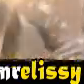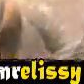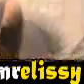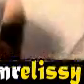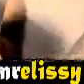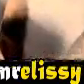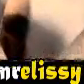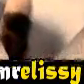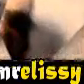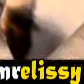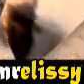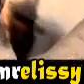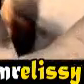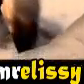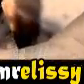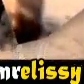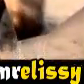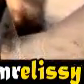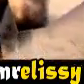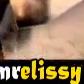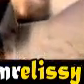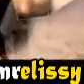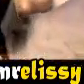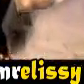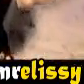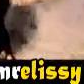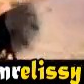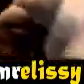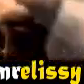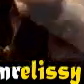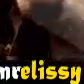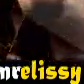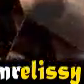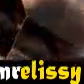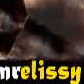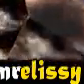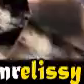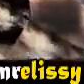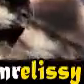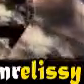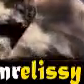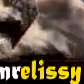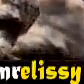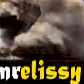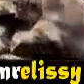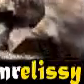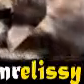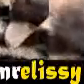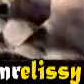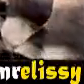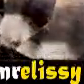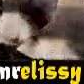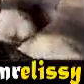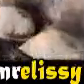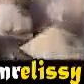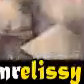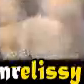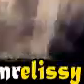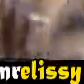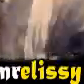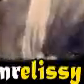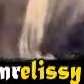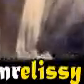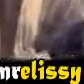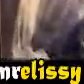يا عندليب ما تخافش من غنوتك، قول شكوتك واحكي على